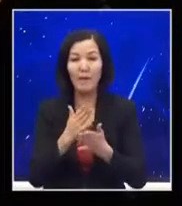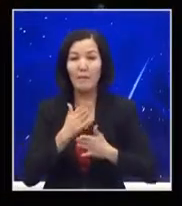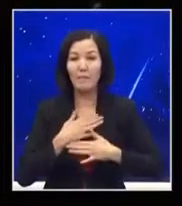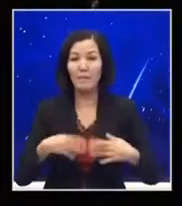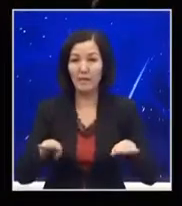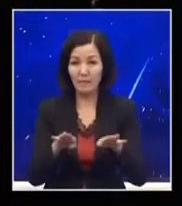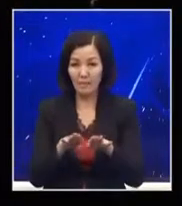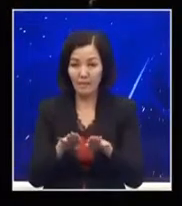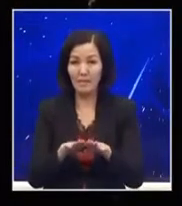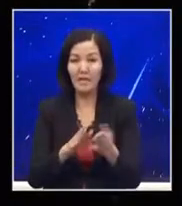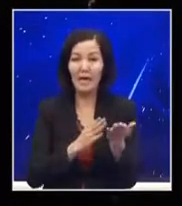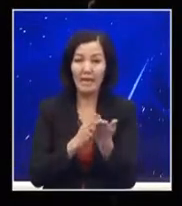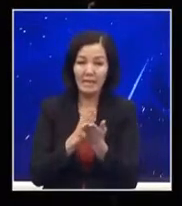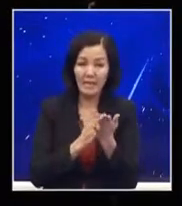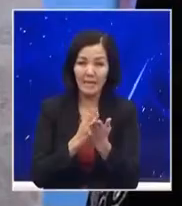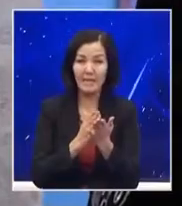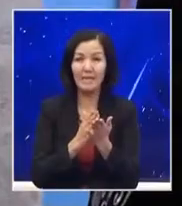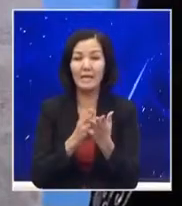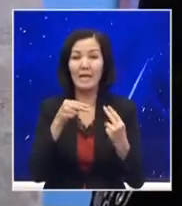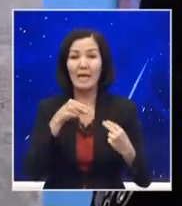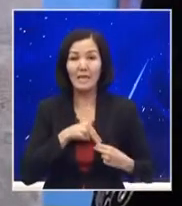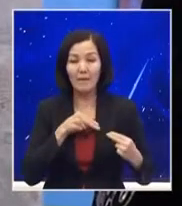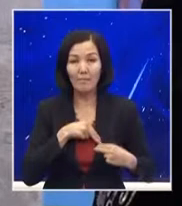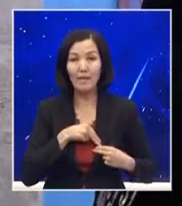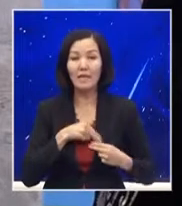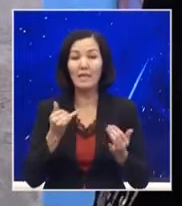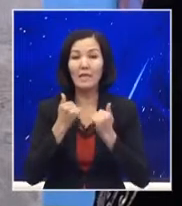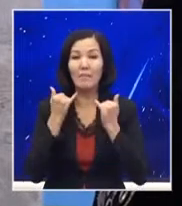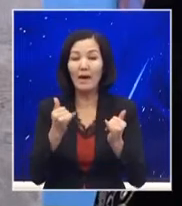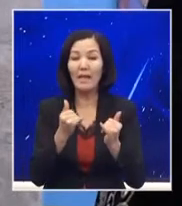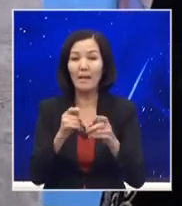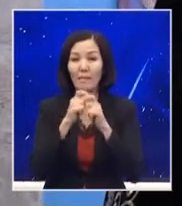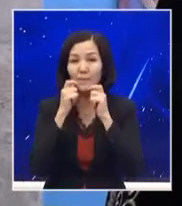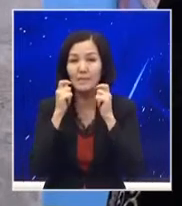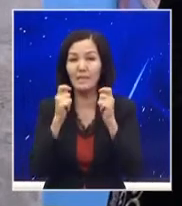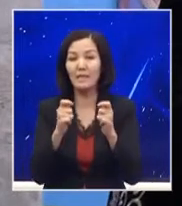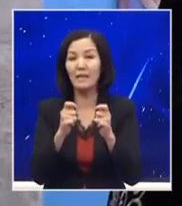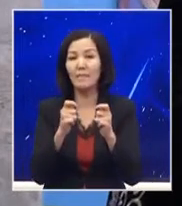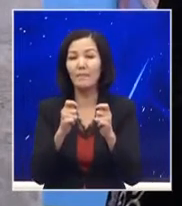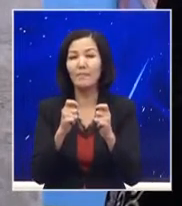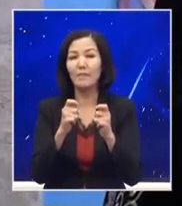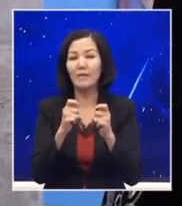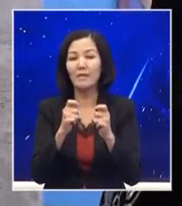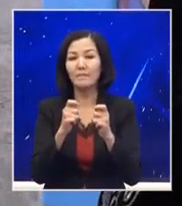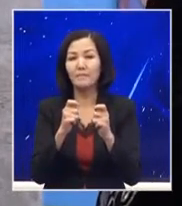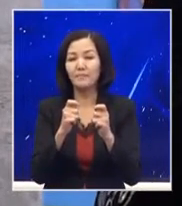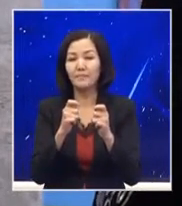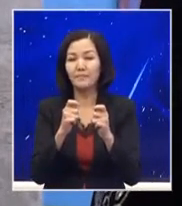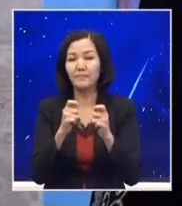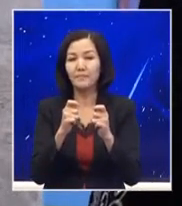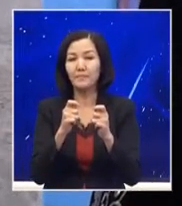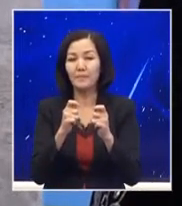сияқты ардагерлердің еңбегін бағалап, істеген азынаулақ еңбегімізді